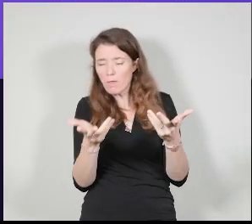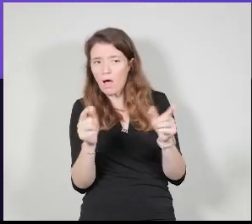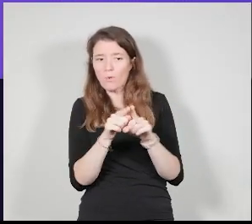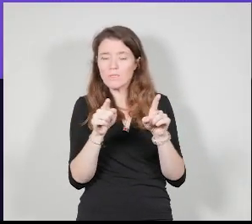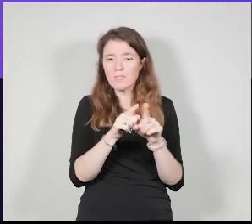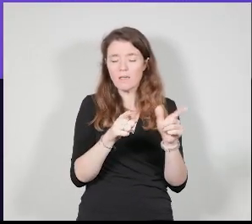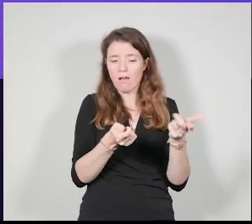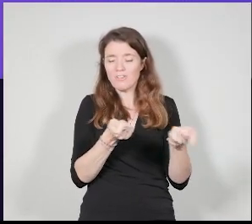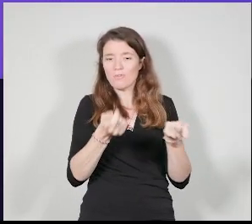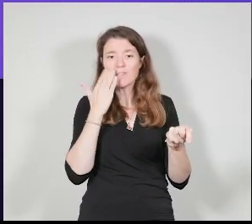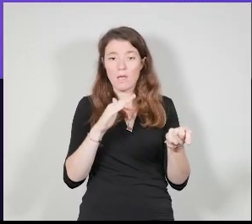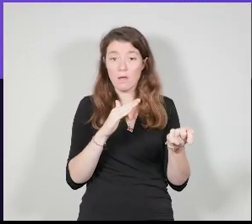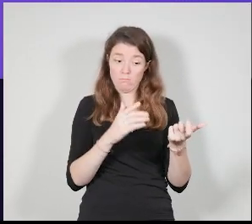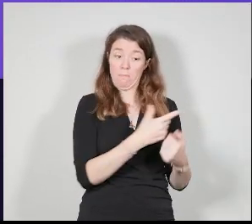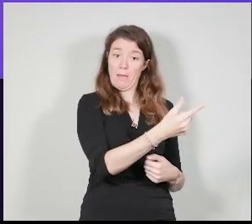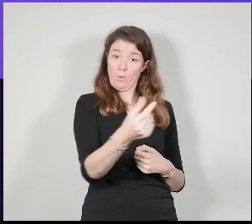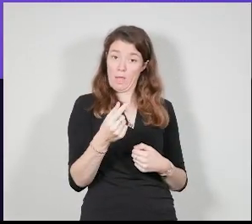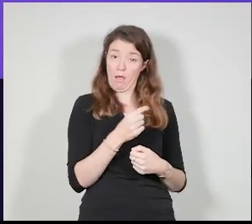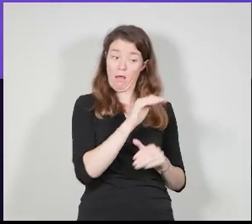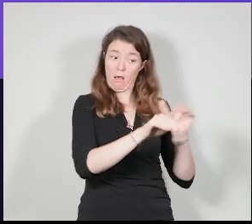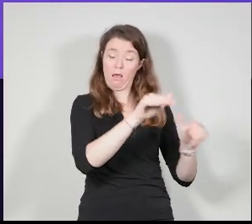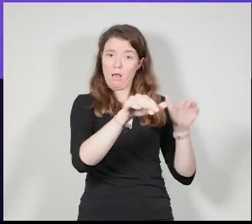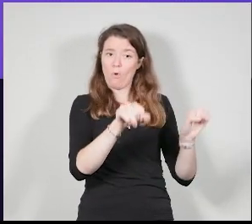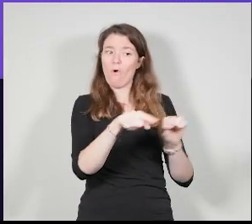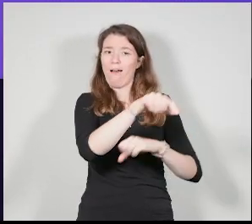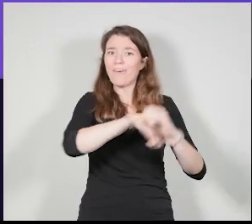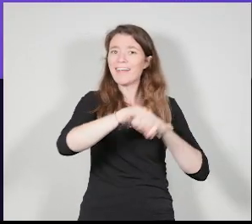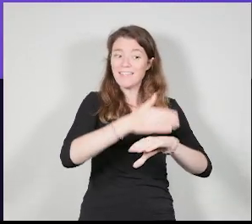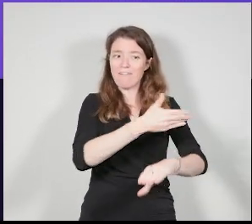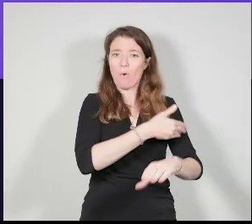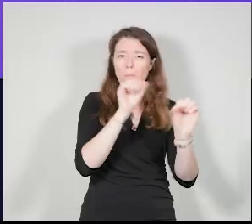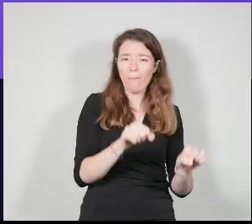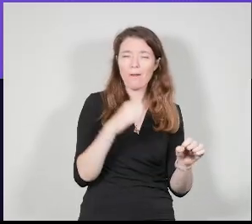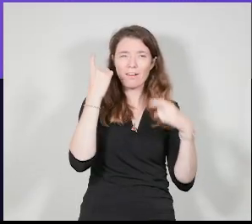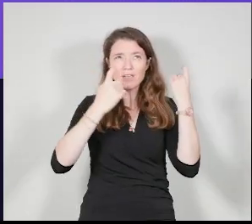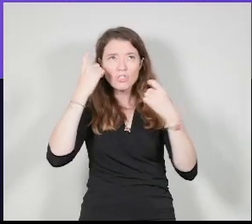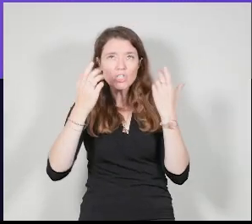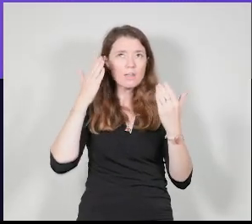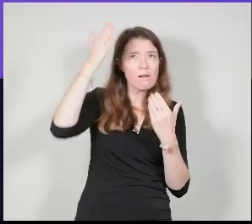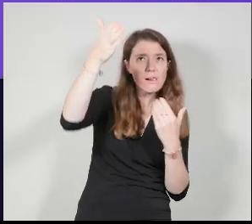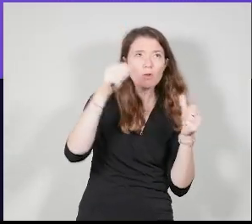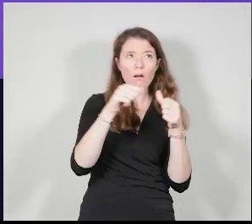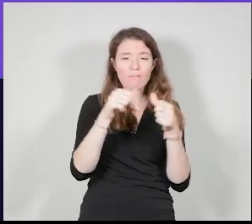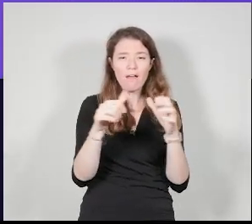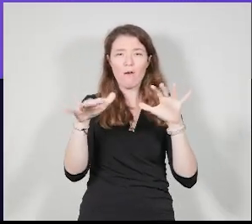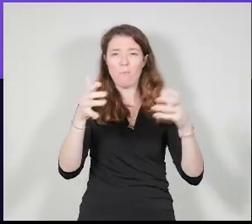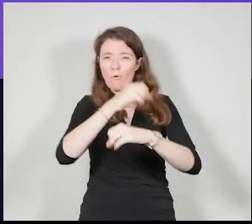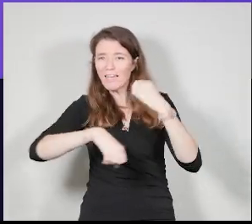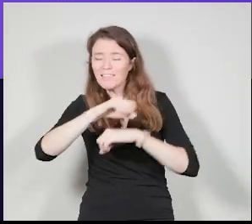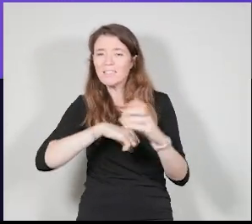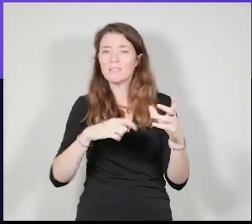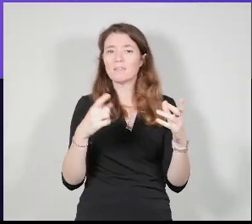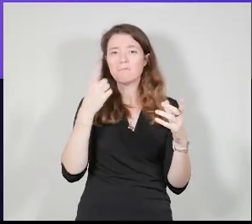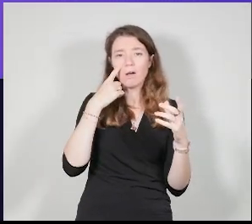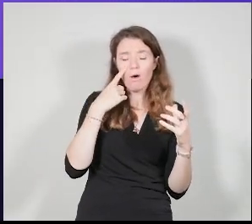son offre, avec les partenaires de son territoire, là, elle peut commencer à construire quelque chose pour voir qu'est-ce qu'on